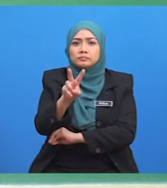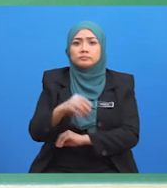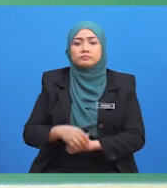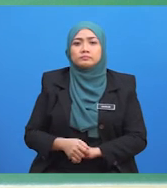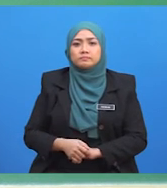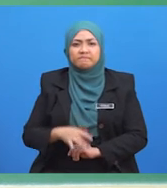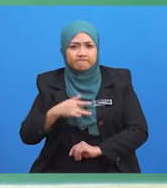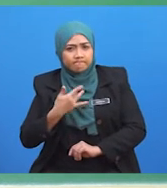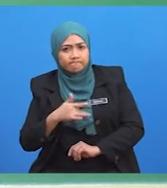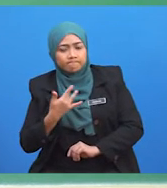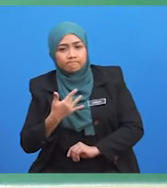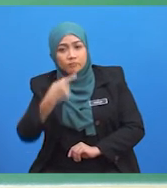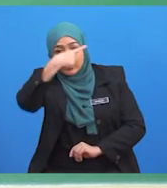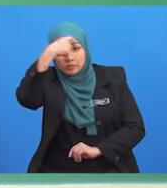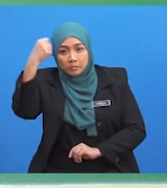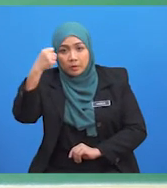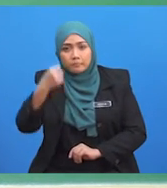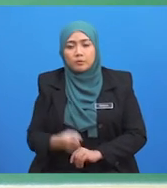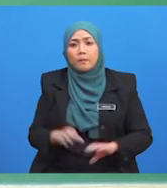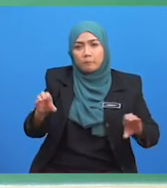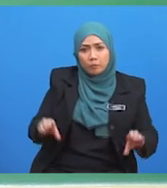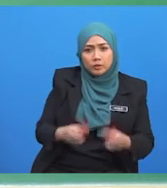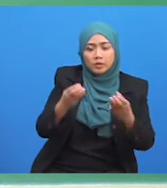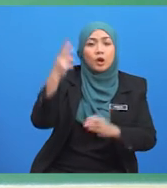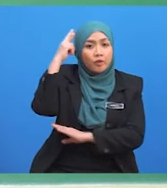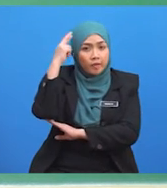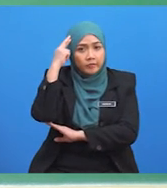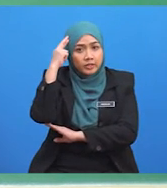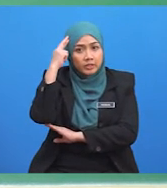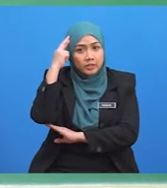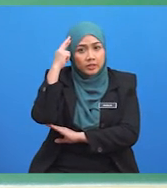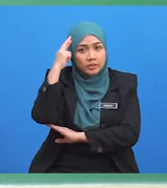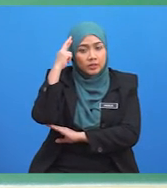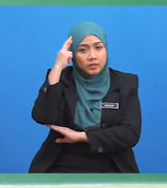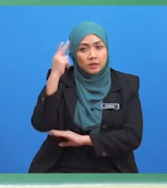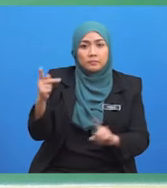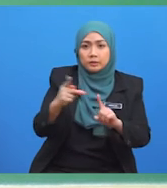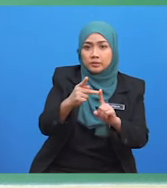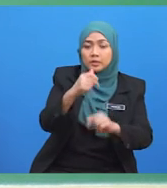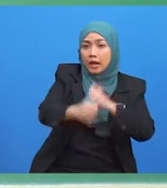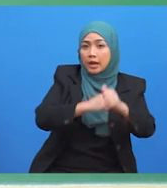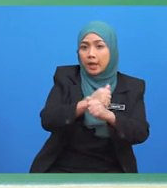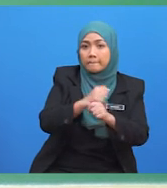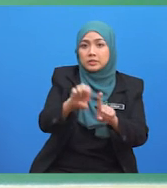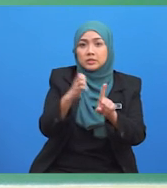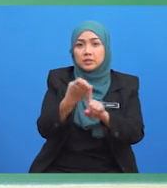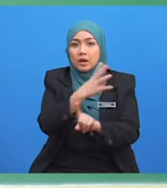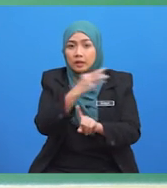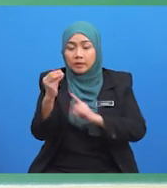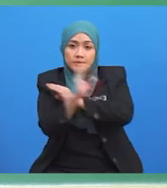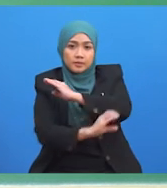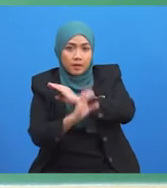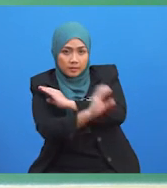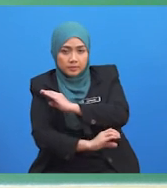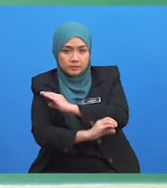Ramalkan kesan perbuatan Ravi terhadap alam sekitar dan negara. Boleh